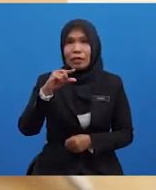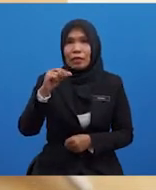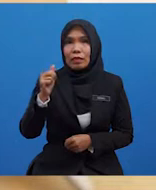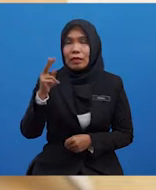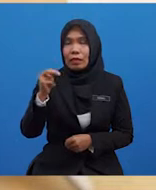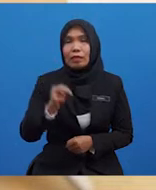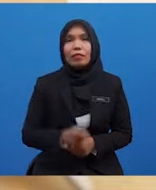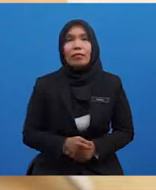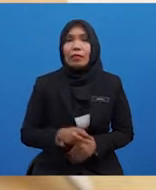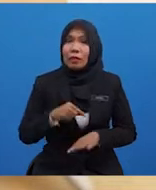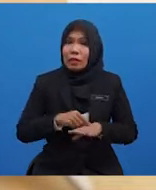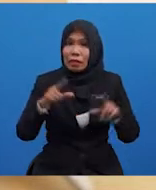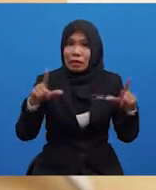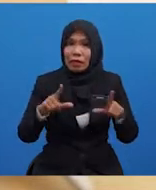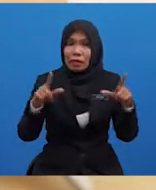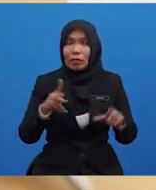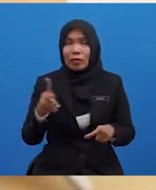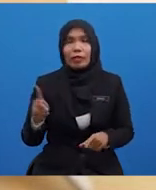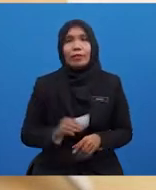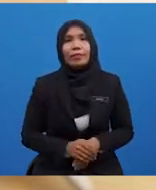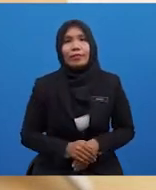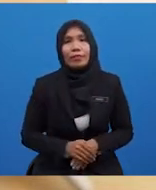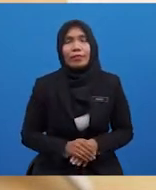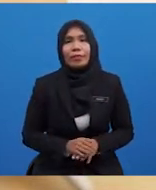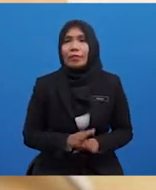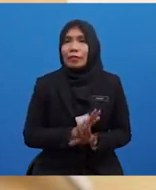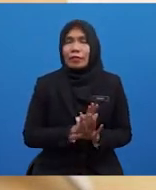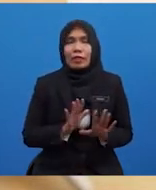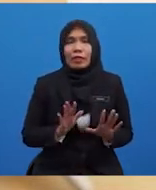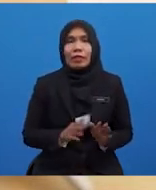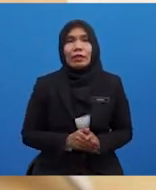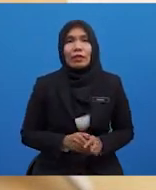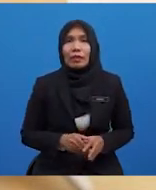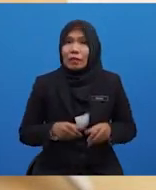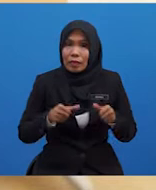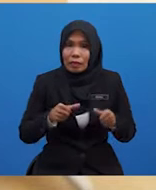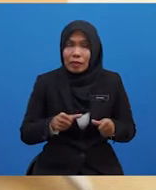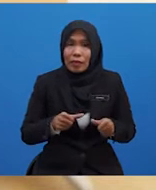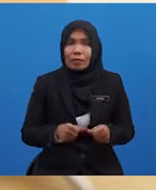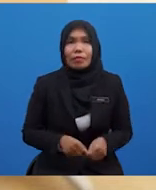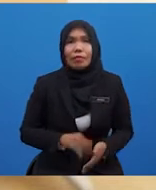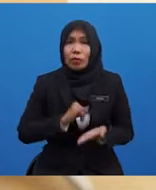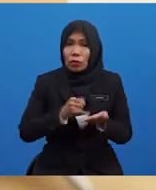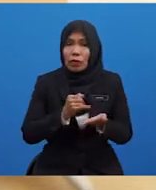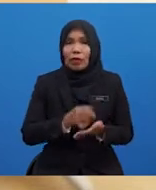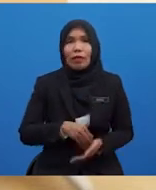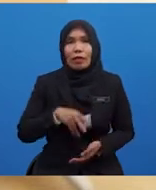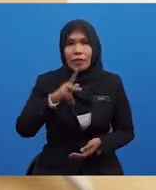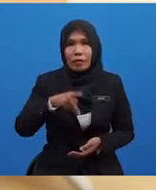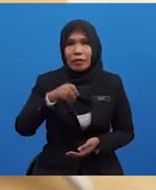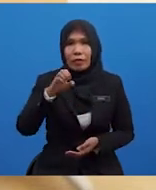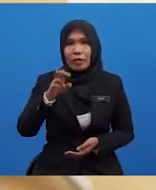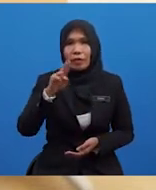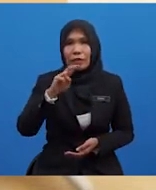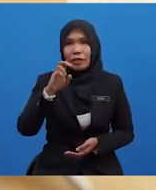Tiada ketetapan jumlah perenggan yang diperlukan kerana fokus utama ialah pada